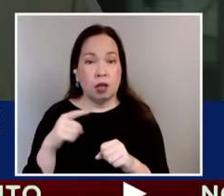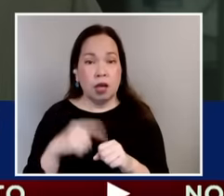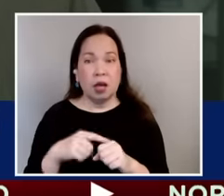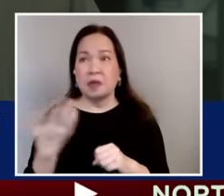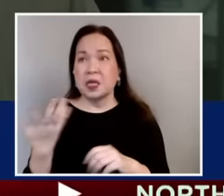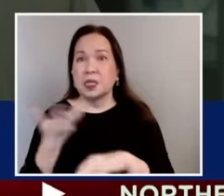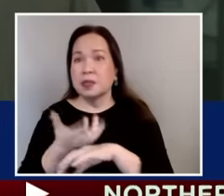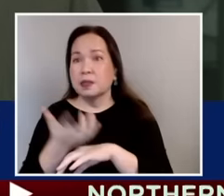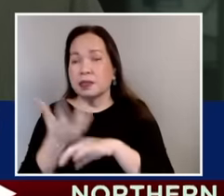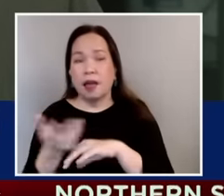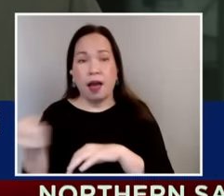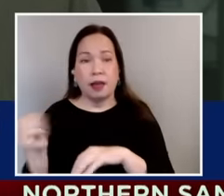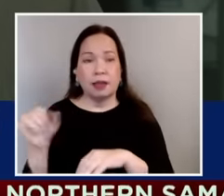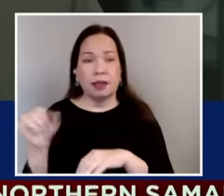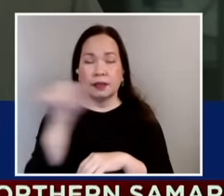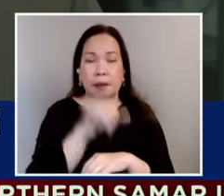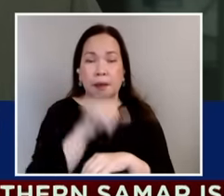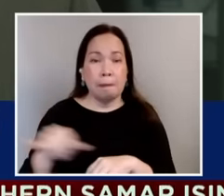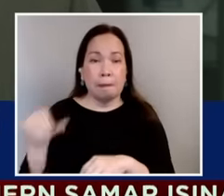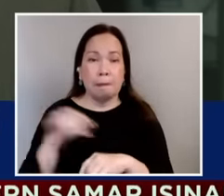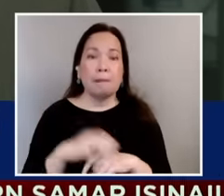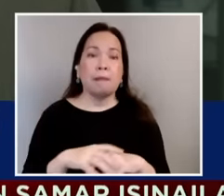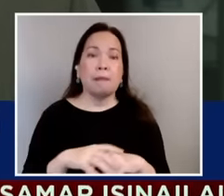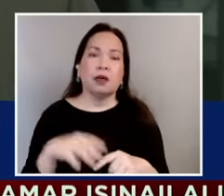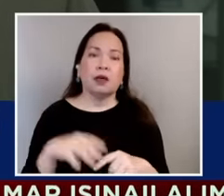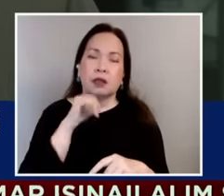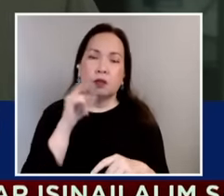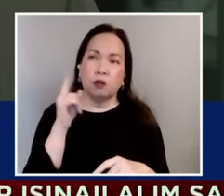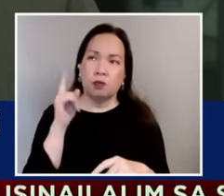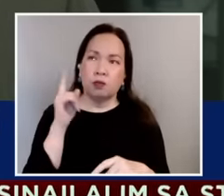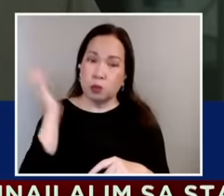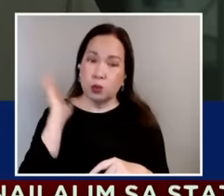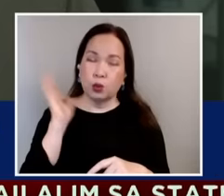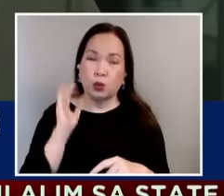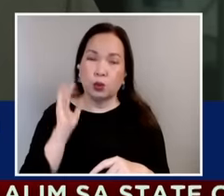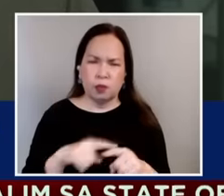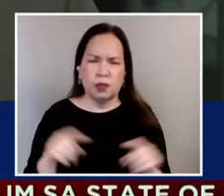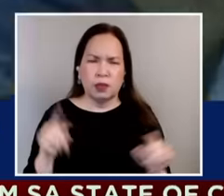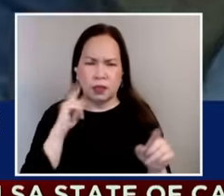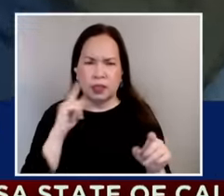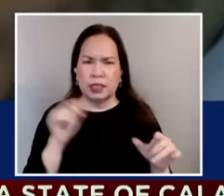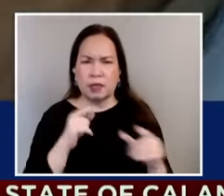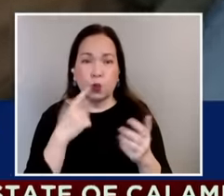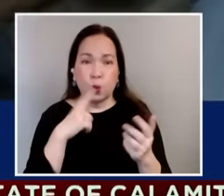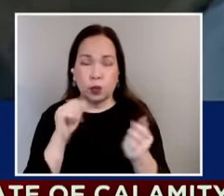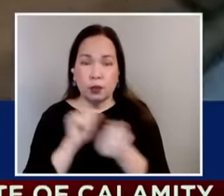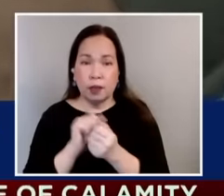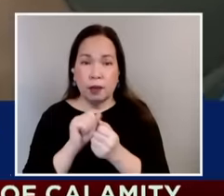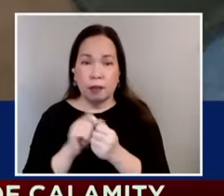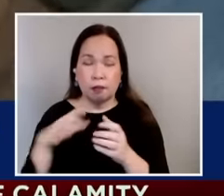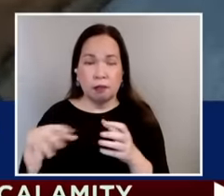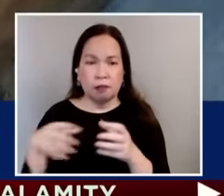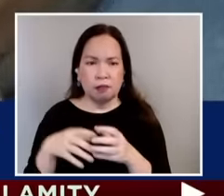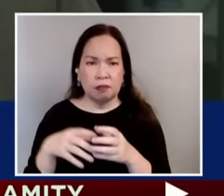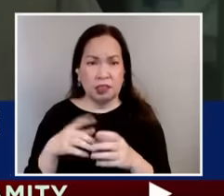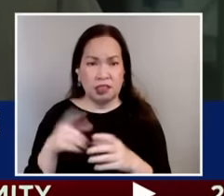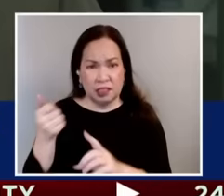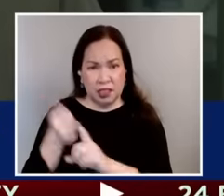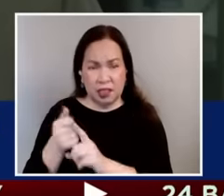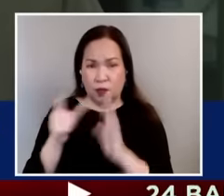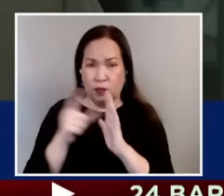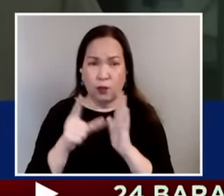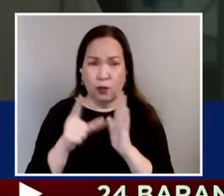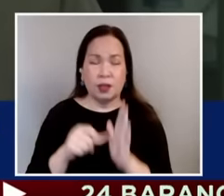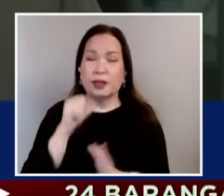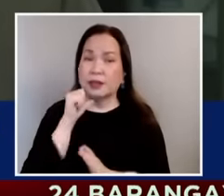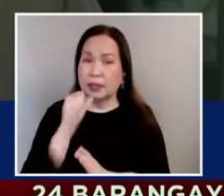siya in the past. At hindi rin po malayong mangyari na may mga kasabwat siya. Hindi naman po siya abogada, as